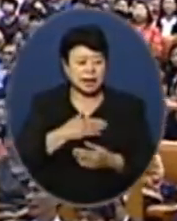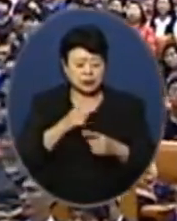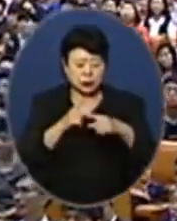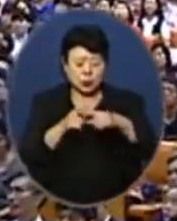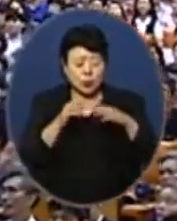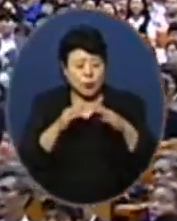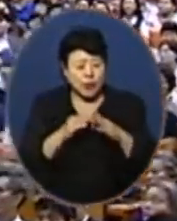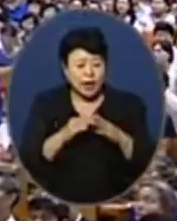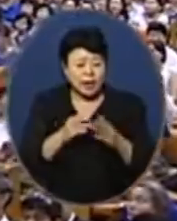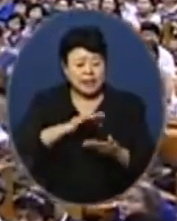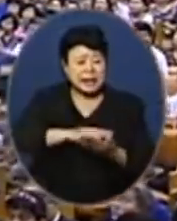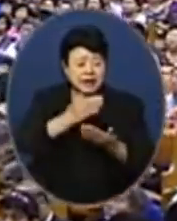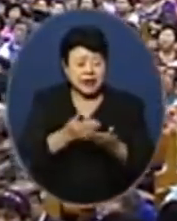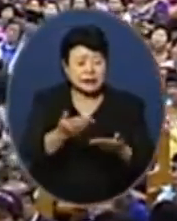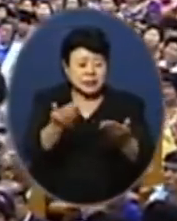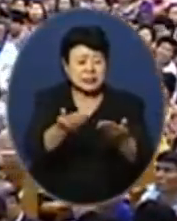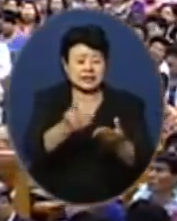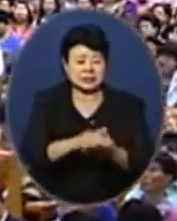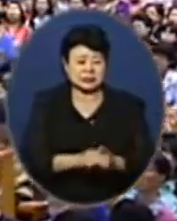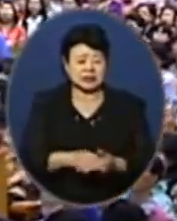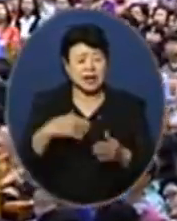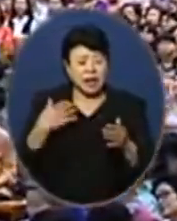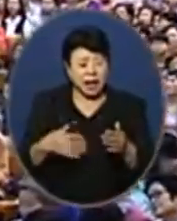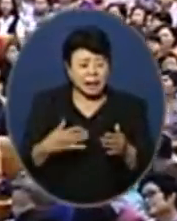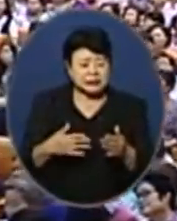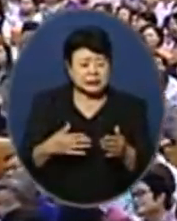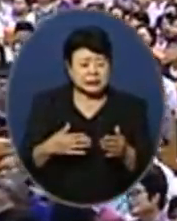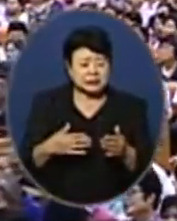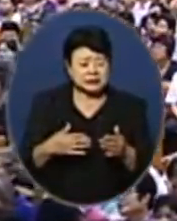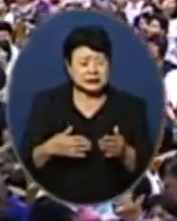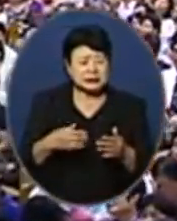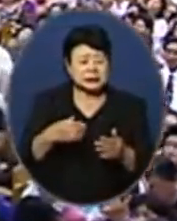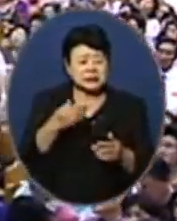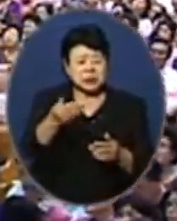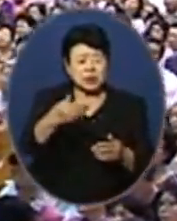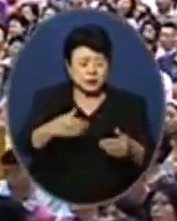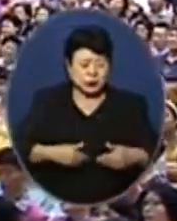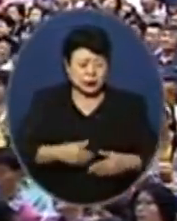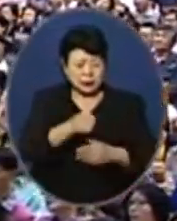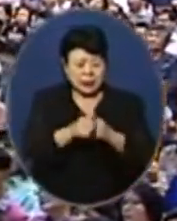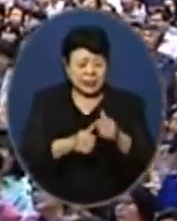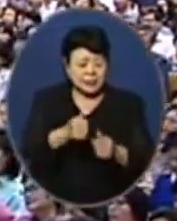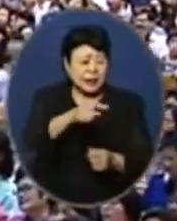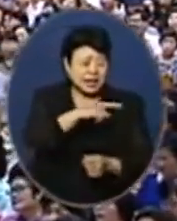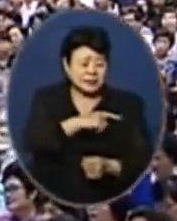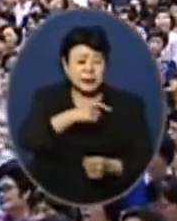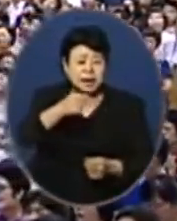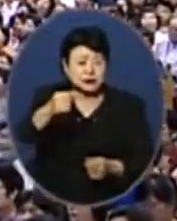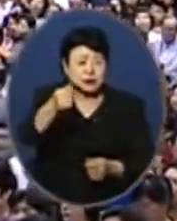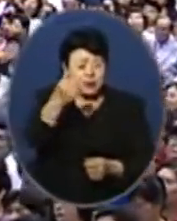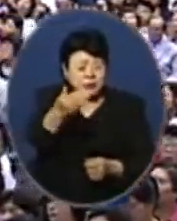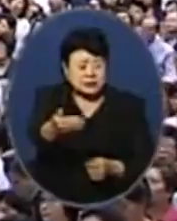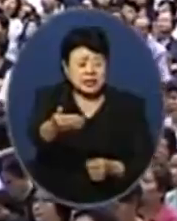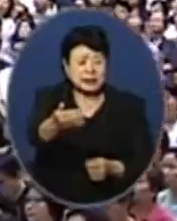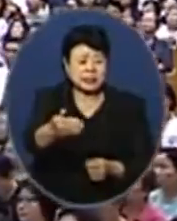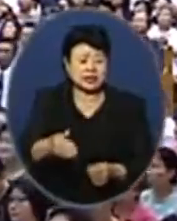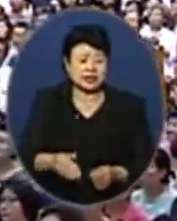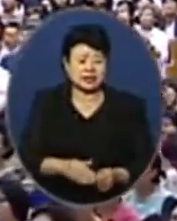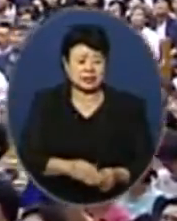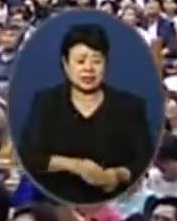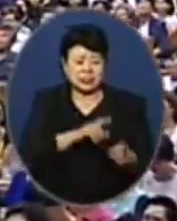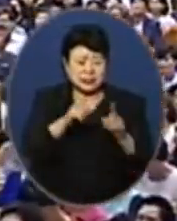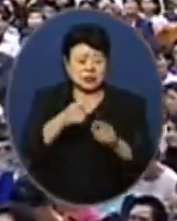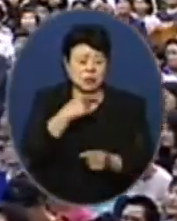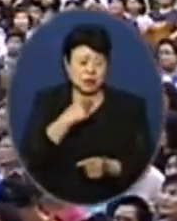교회를 개혁하는 일에 있어서 아직도 자네를 필요로 하기 때문에 하나님의 이름으로 자네가 살 것을